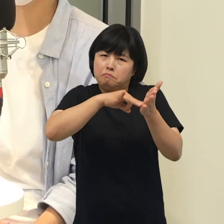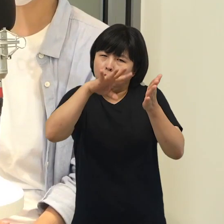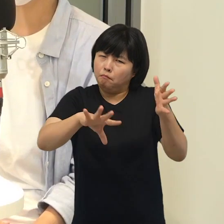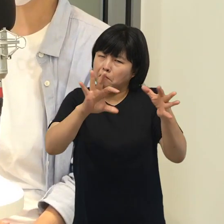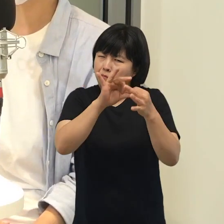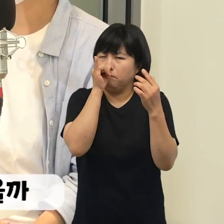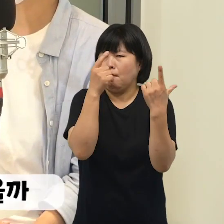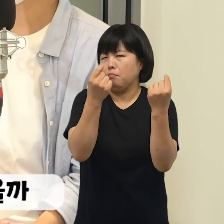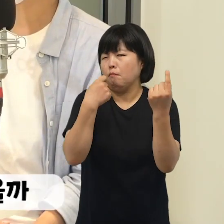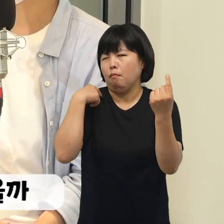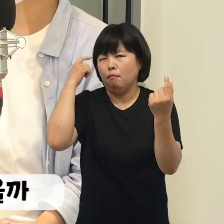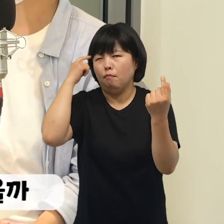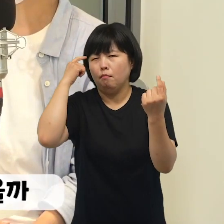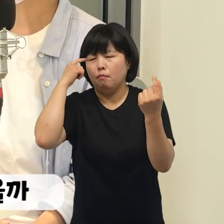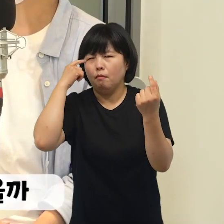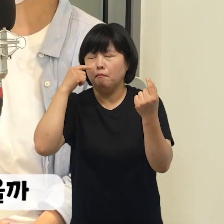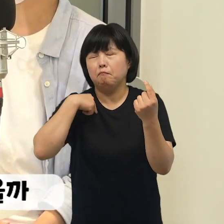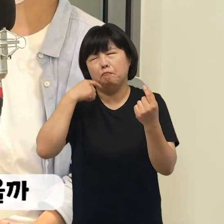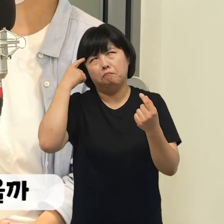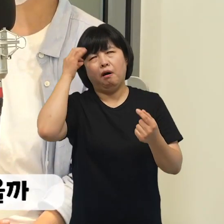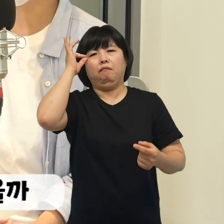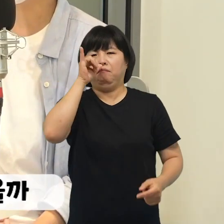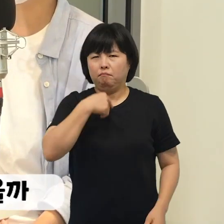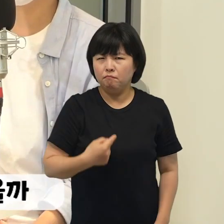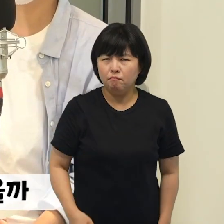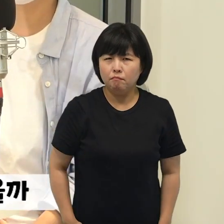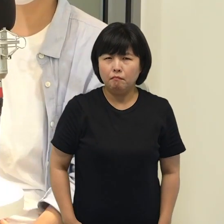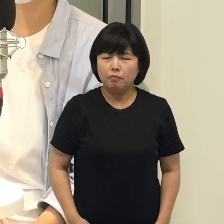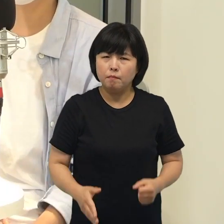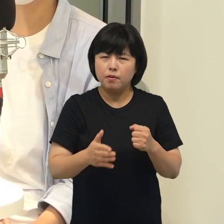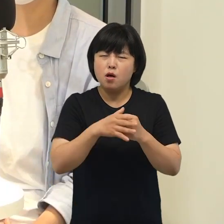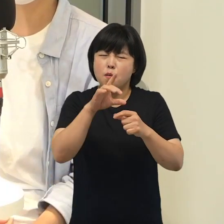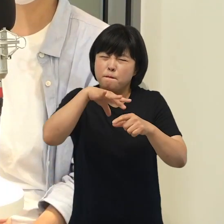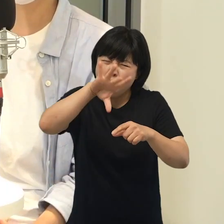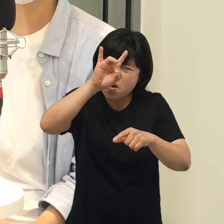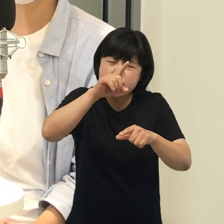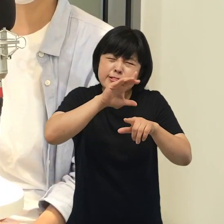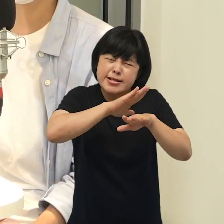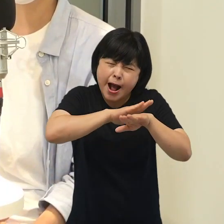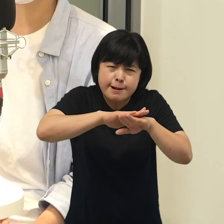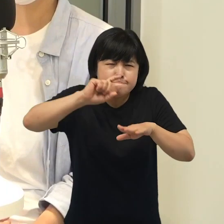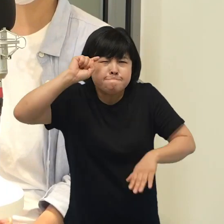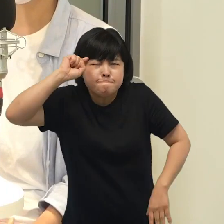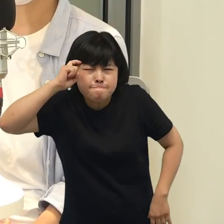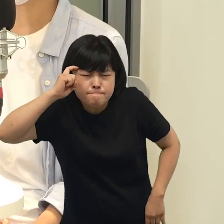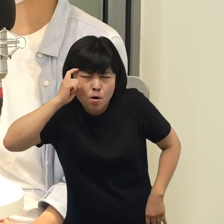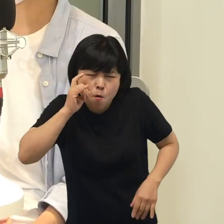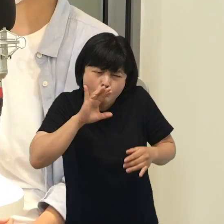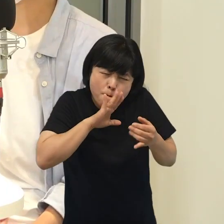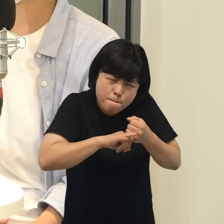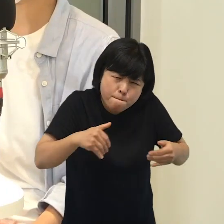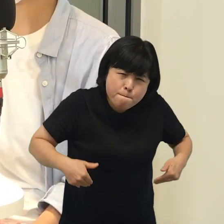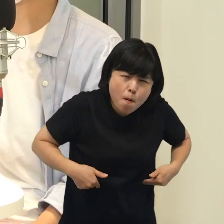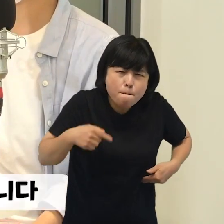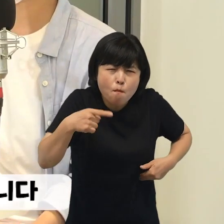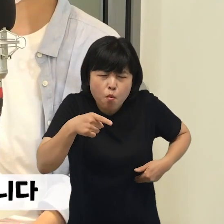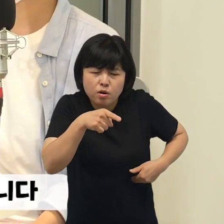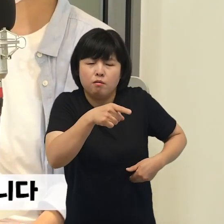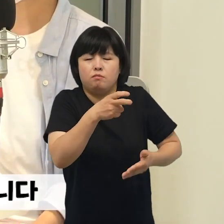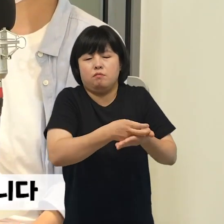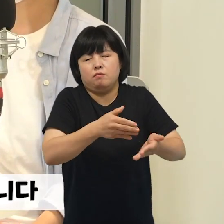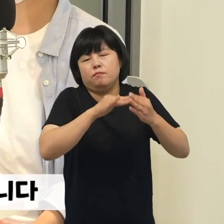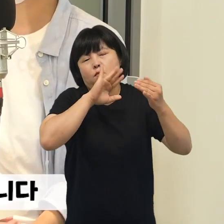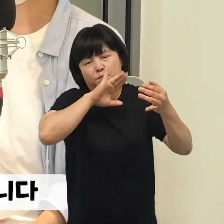잘은 모르지만 뭔가 세금과 관련이 있어지지 않을까 이런 그렇죠. 생각이 들더라고요. 그래서 좀 더 신중한